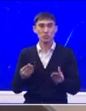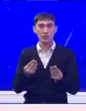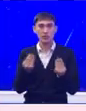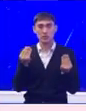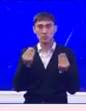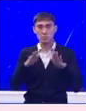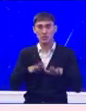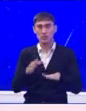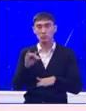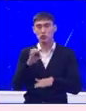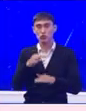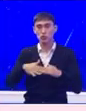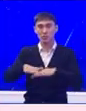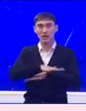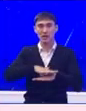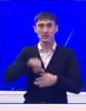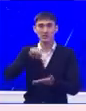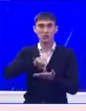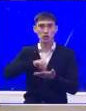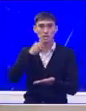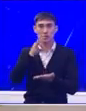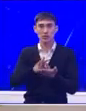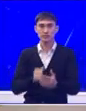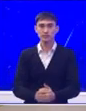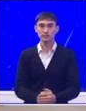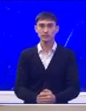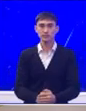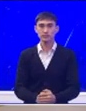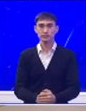местам Житсуского края, отметили участники встречи.